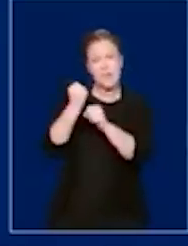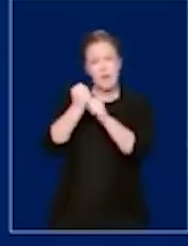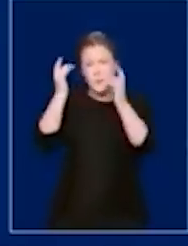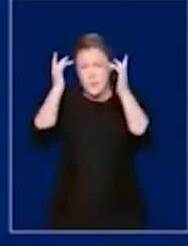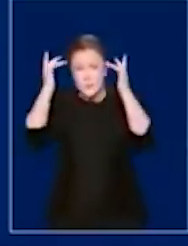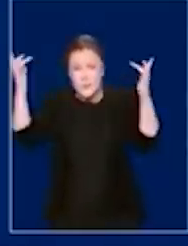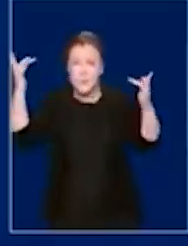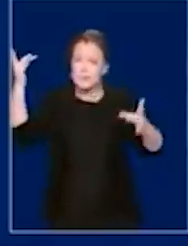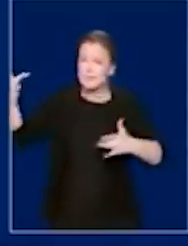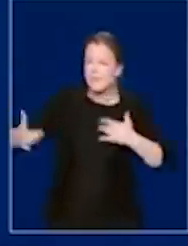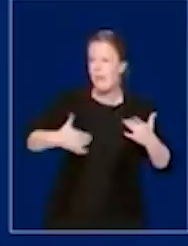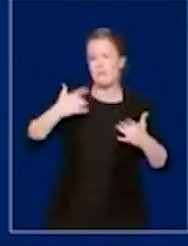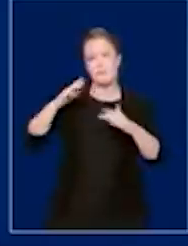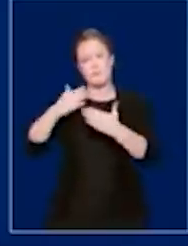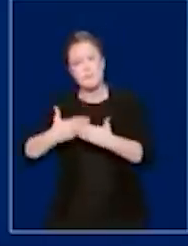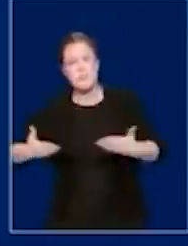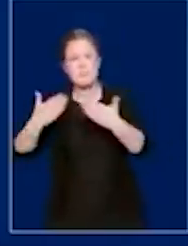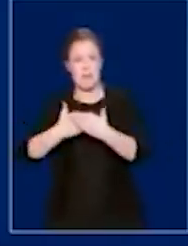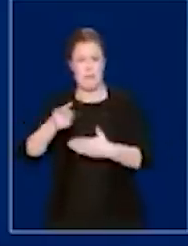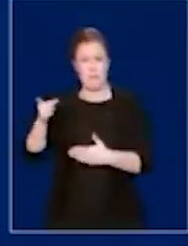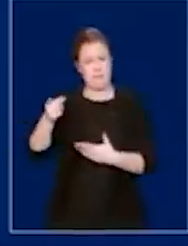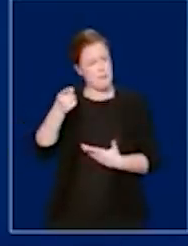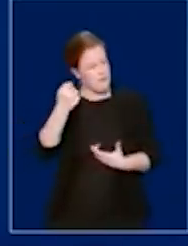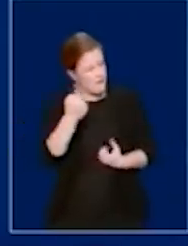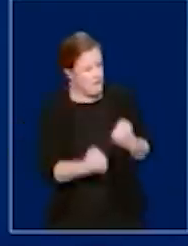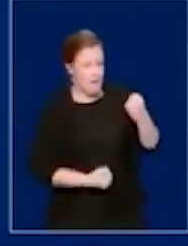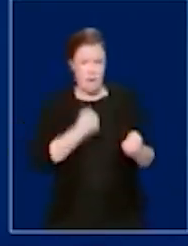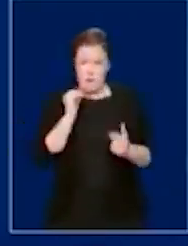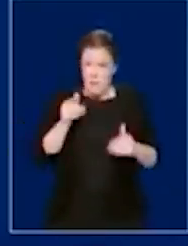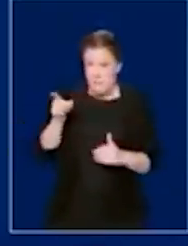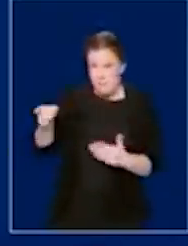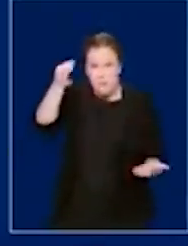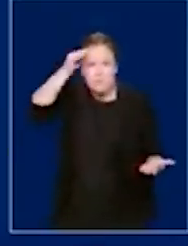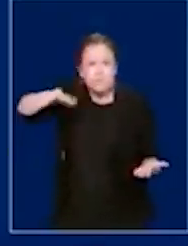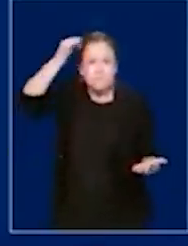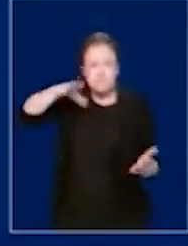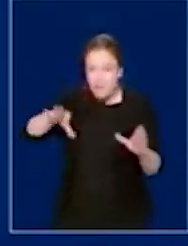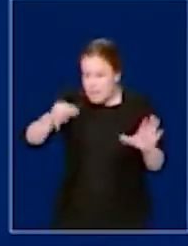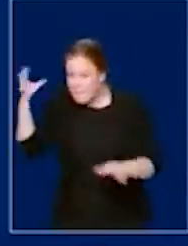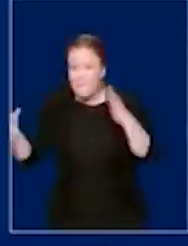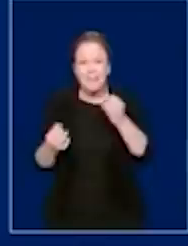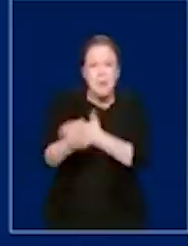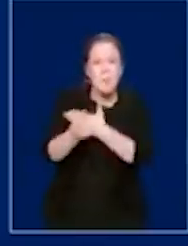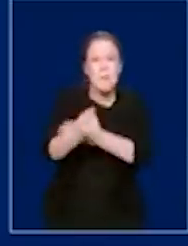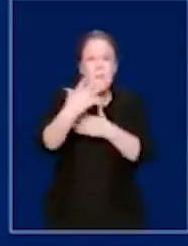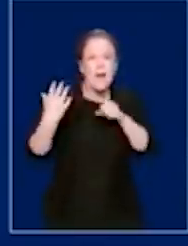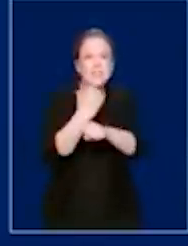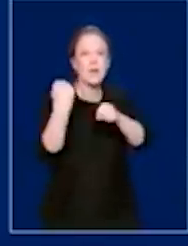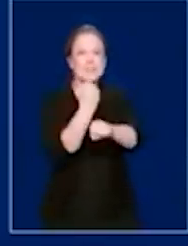tant demandée mais qu'ils ont tenue qui ont créé et innover su trouver de nouveaux publics dans ce contexte si